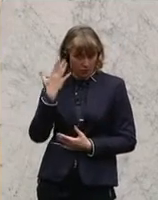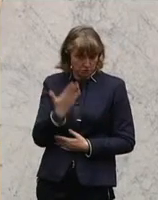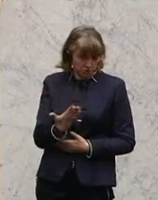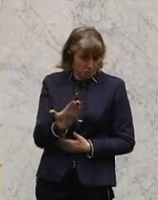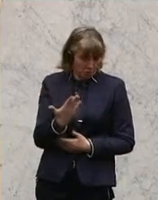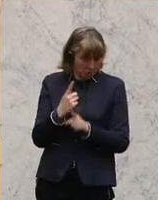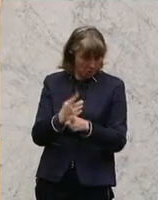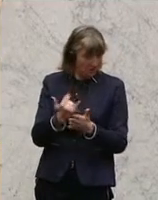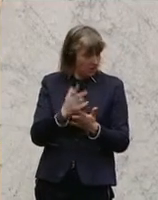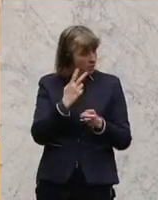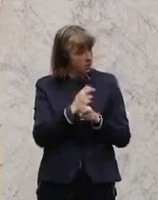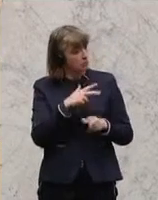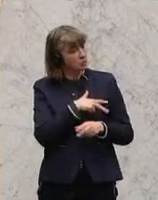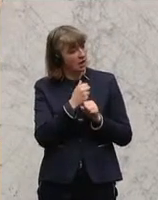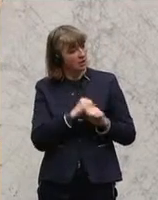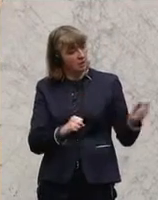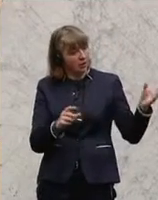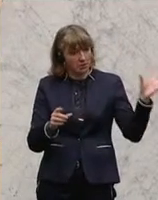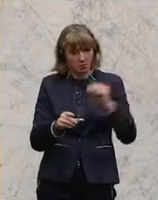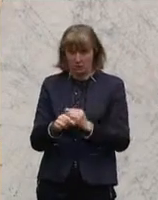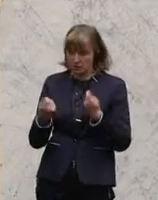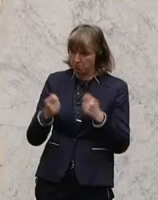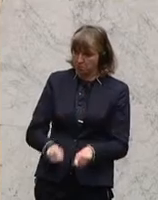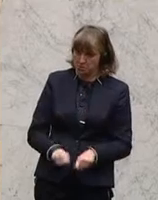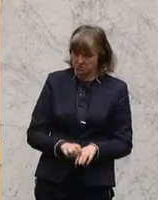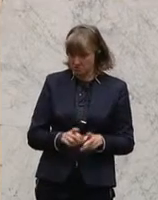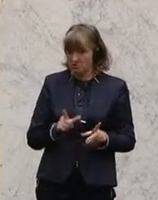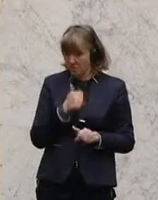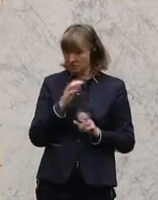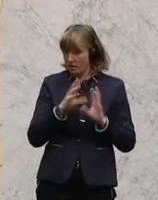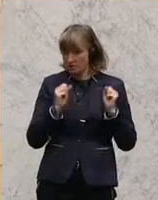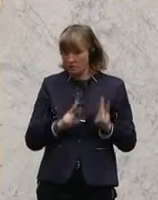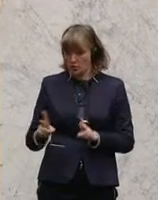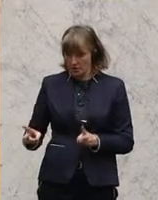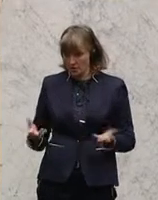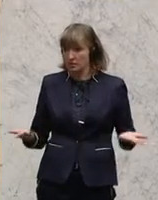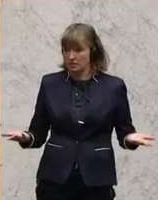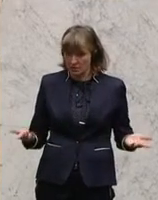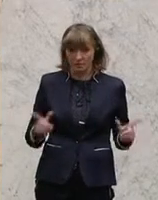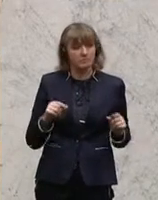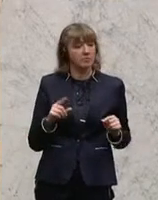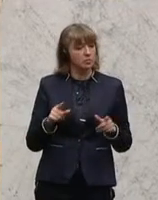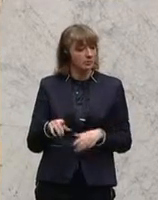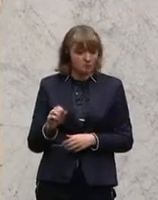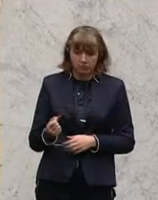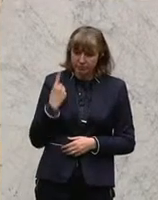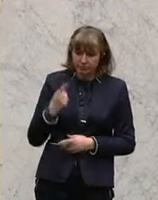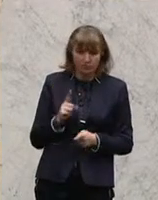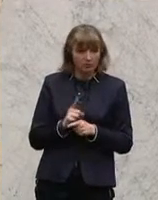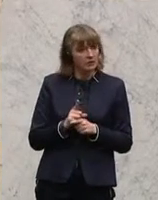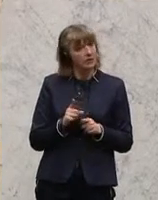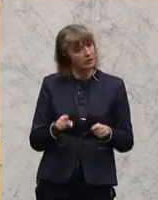die österreichische Sozialdemokratie heute mit beschließt, möglich. Dass das ein einzigartiger Sündenfall